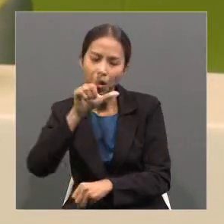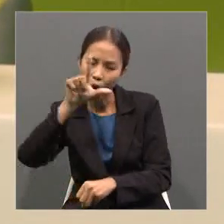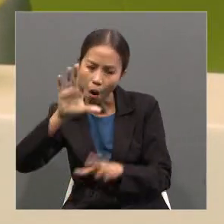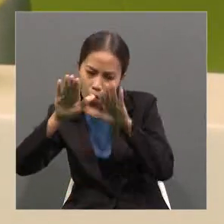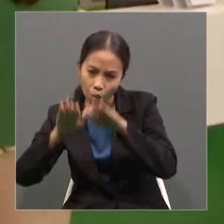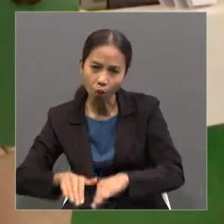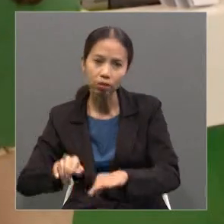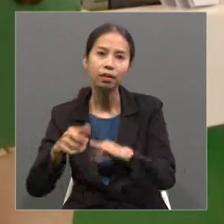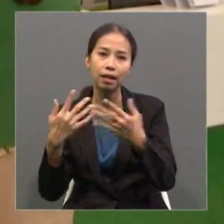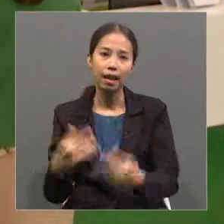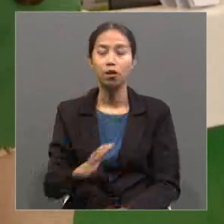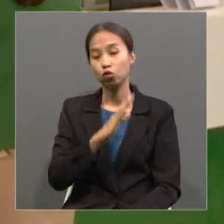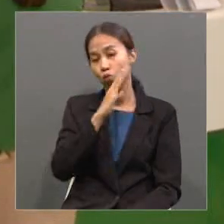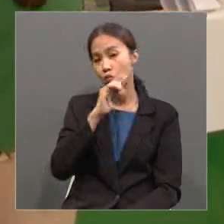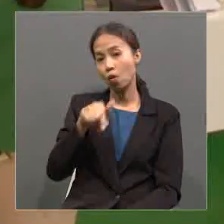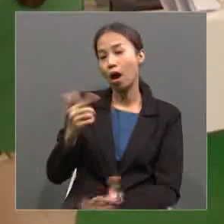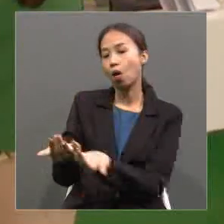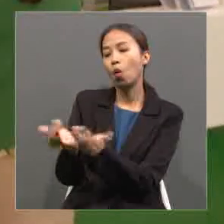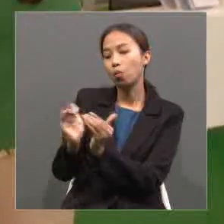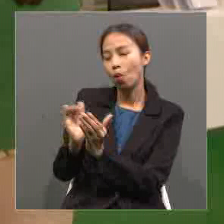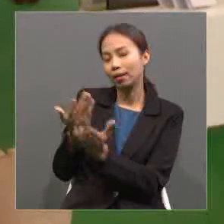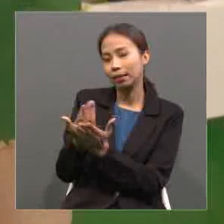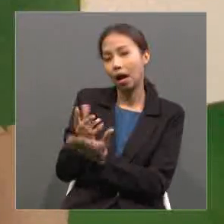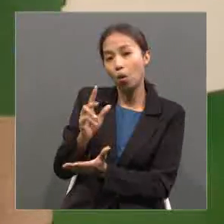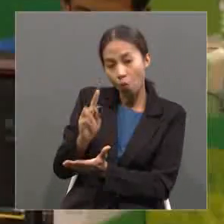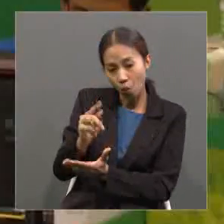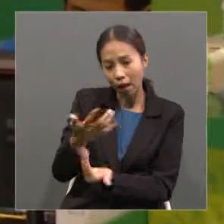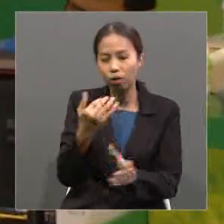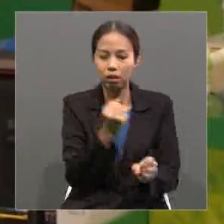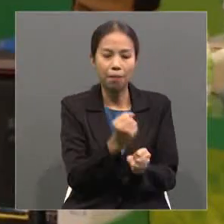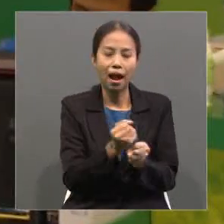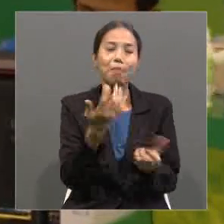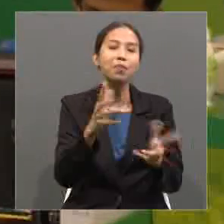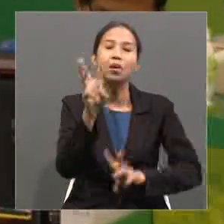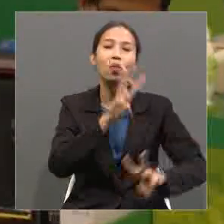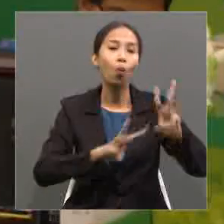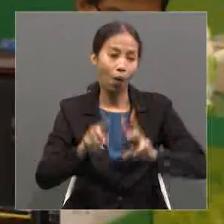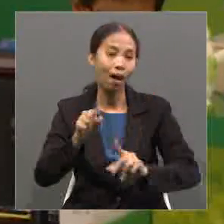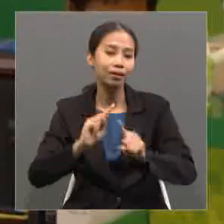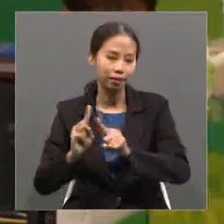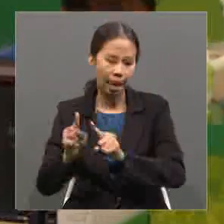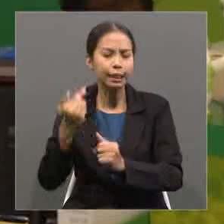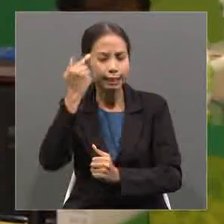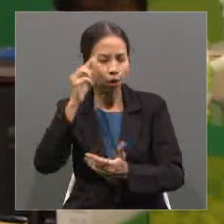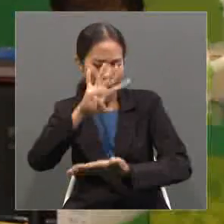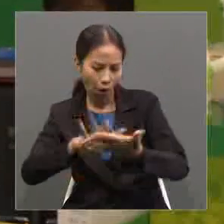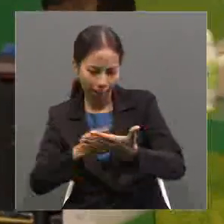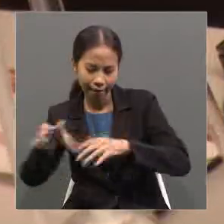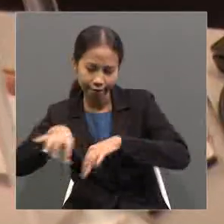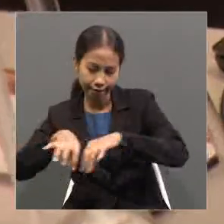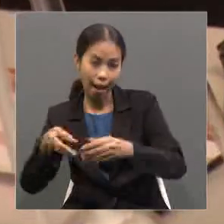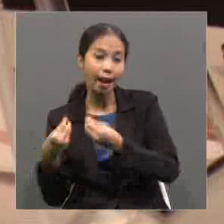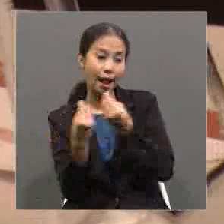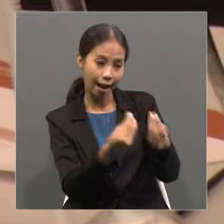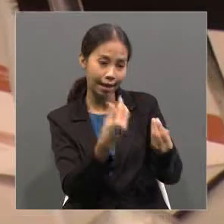เดียวกันจะดูแลกรณีที่กู้ให้กับบุคคลในครอบครัวรวมถึงขาดรายได้จากการประกอบอาชีพด้วยสำหรับแรงงานที่เดินทางกลับมาอย่างปลอด